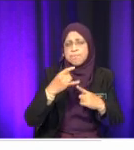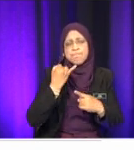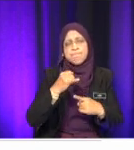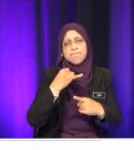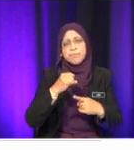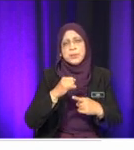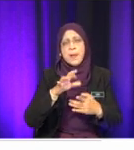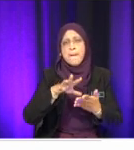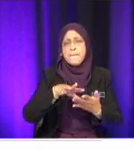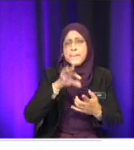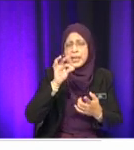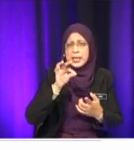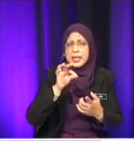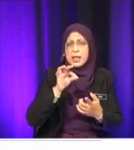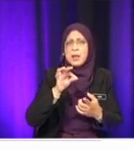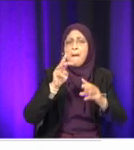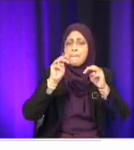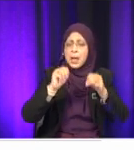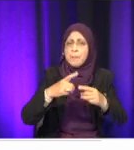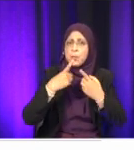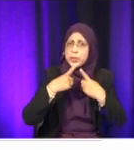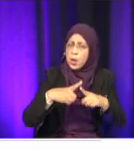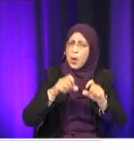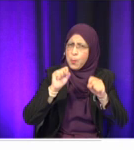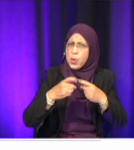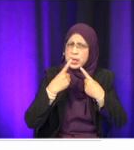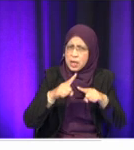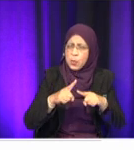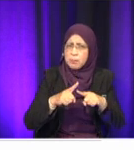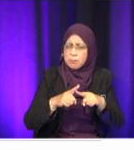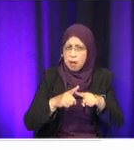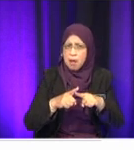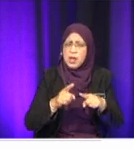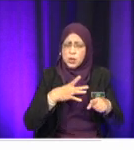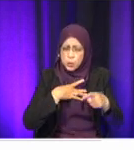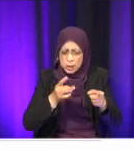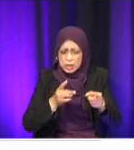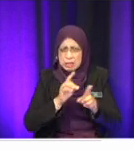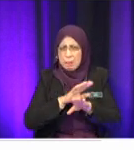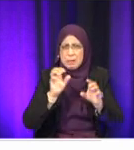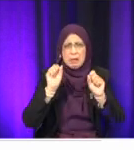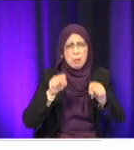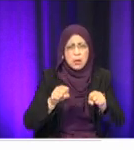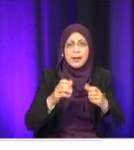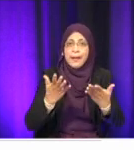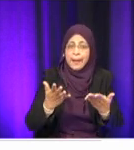dengan kita mampu buat soalnya itu kadang-kadang kekuatan kita ini berbeda-beda